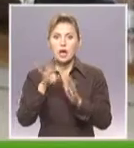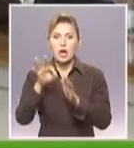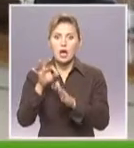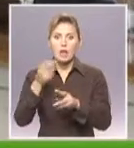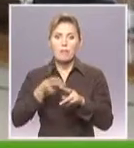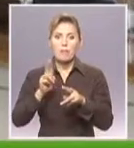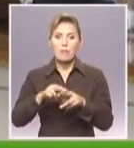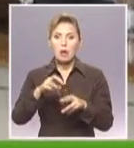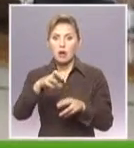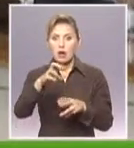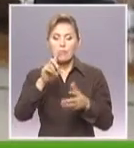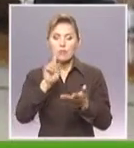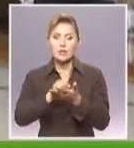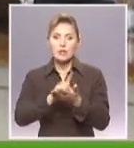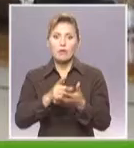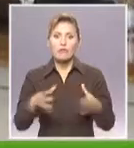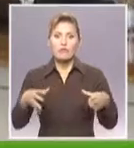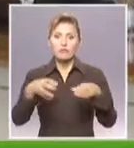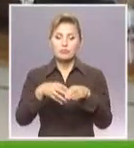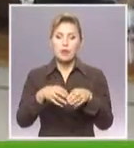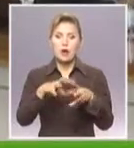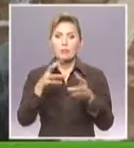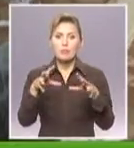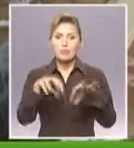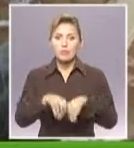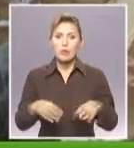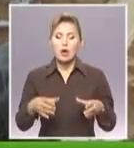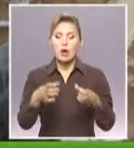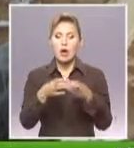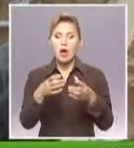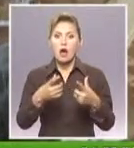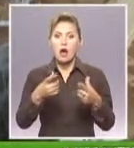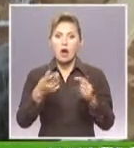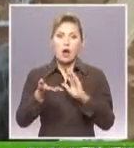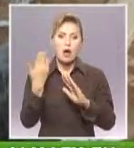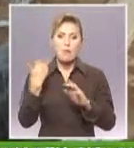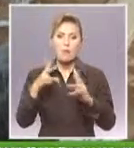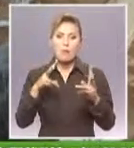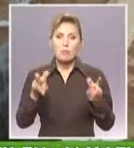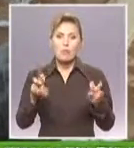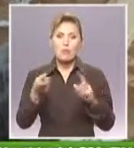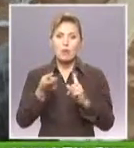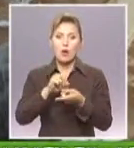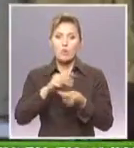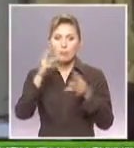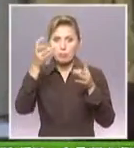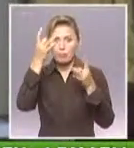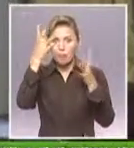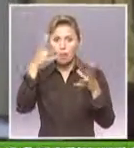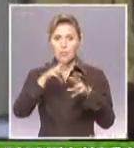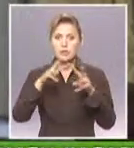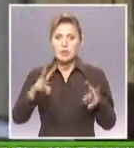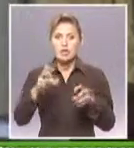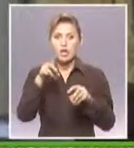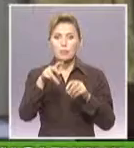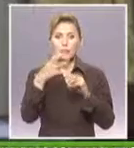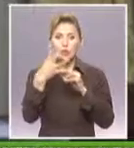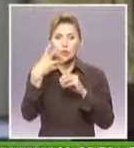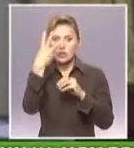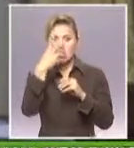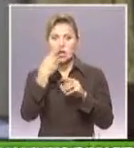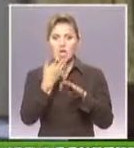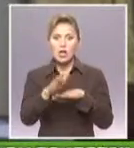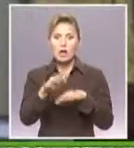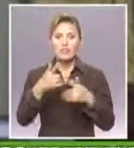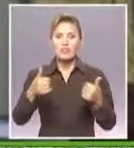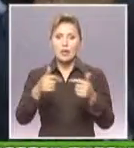Айта кетейік, бүгін міндеттері біріккен ведомстволардың атауы бұған дейін де өзгерген болатын. Мысалы, мәдениет министрлігі 2004 жылы жеке ведомство